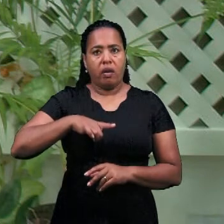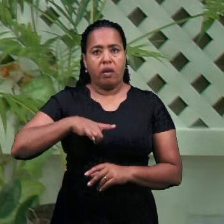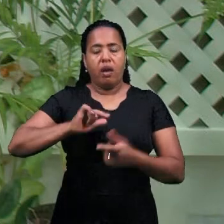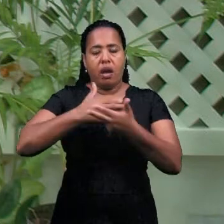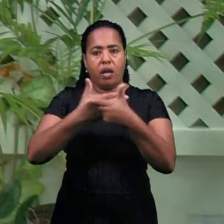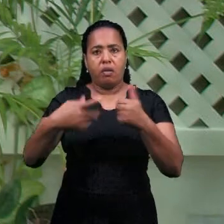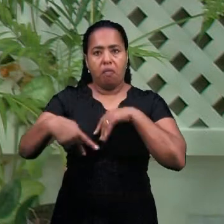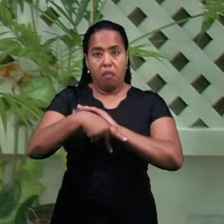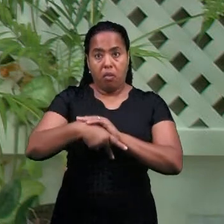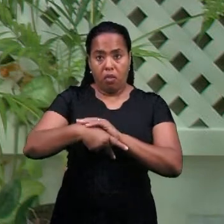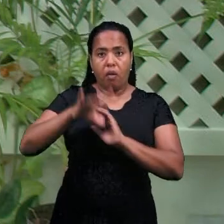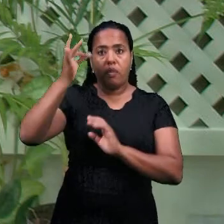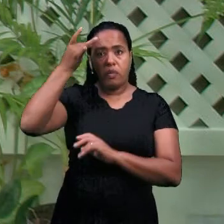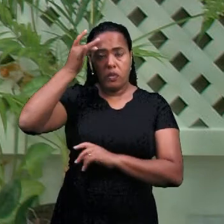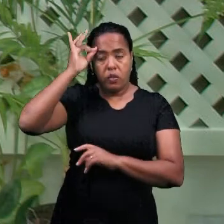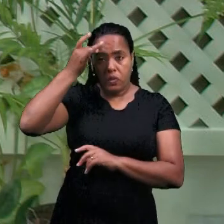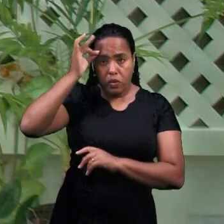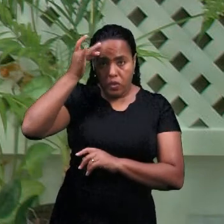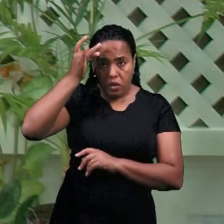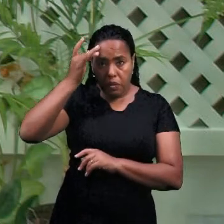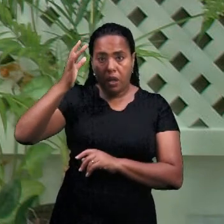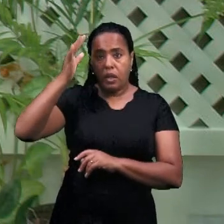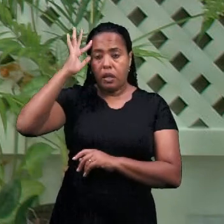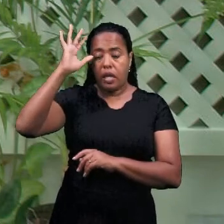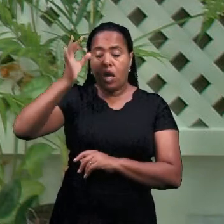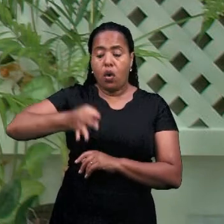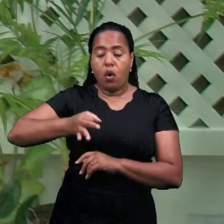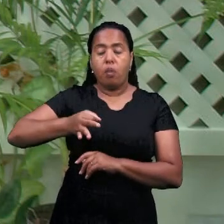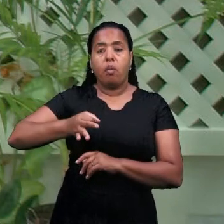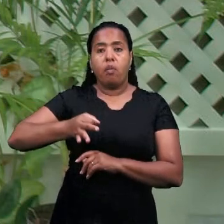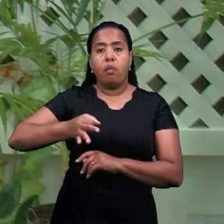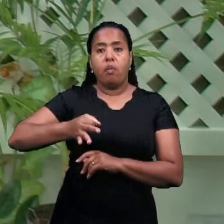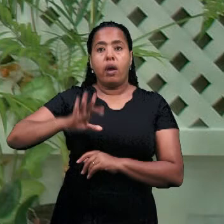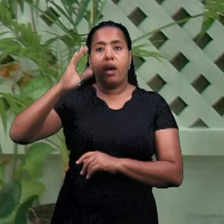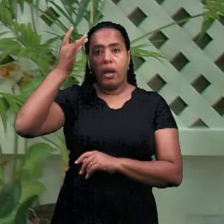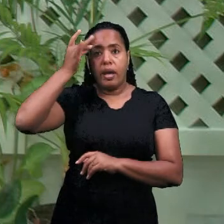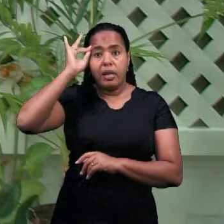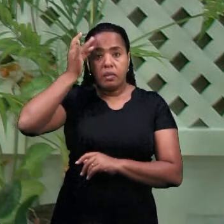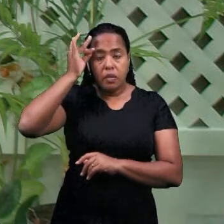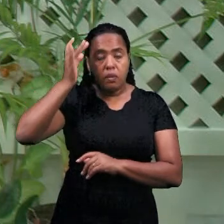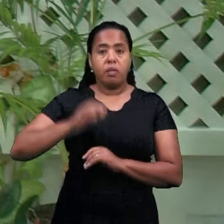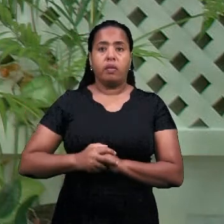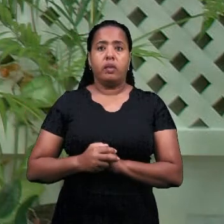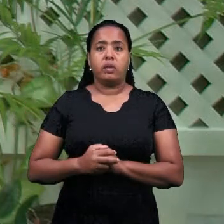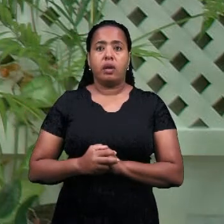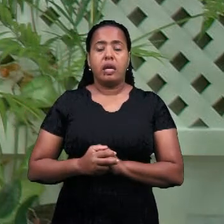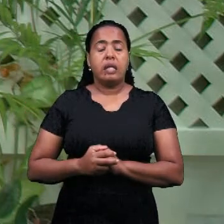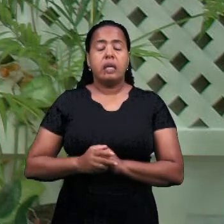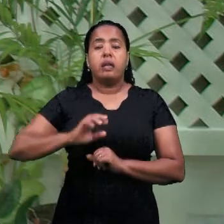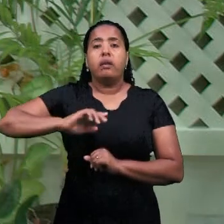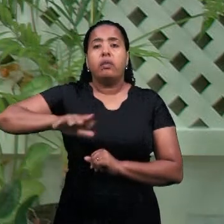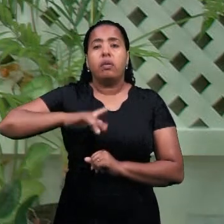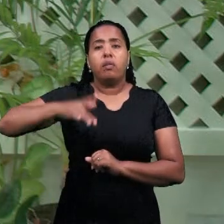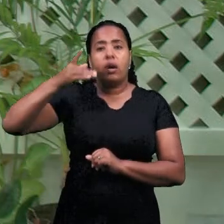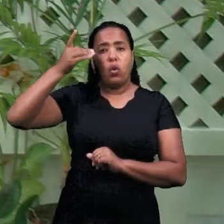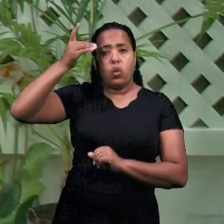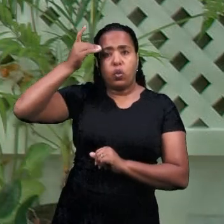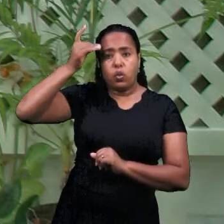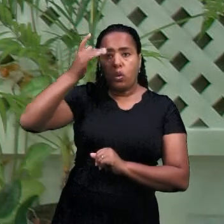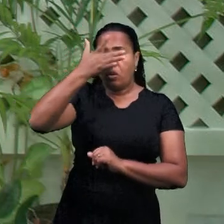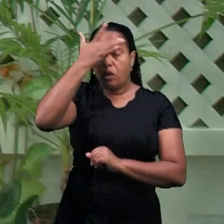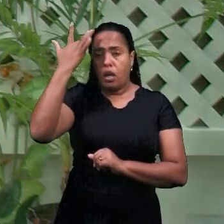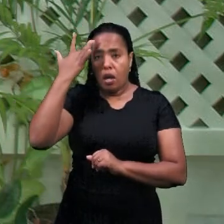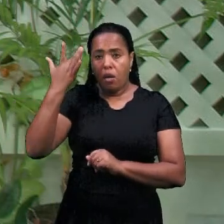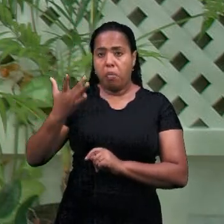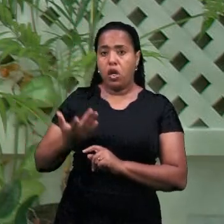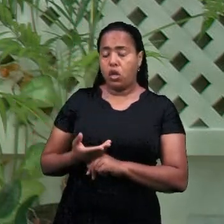les choses de l'esprit se discernent spirituellement. Ce n'est pas simplement un groupe de personnes